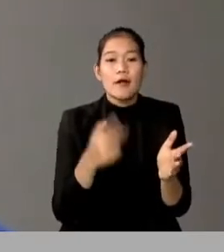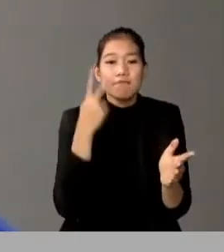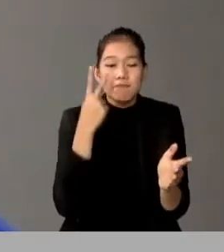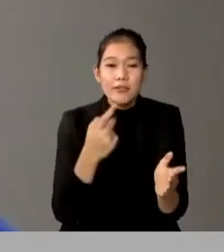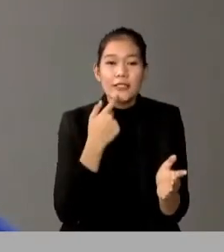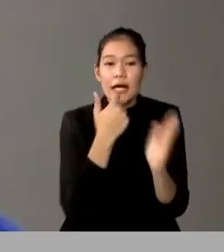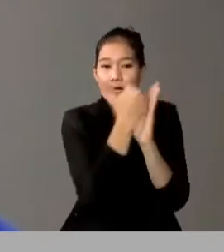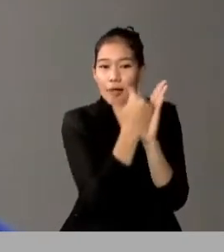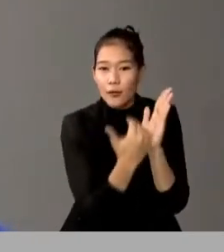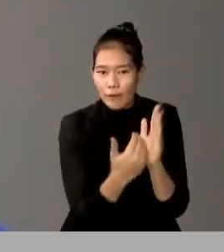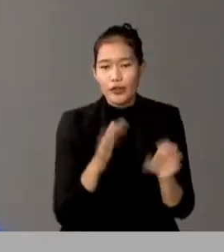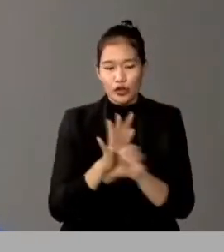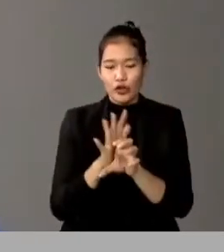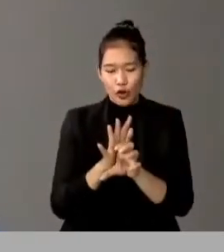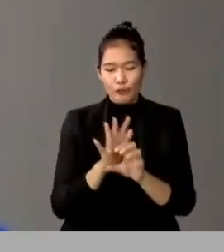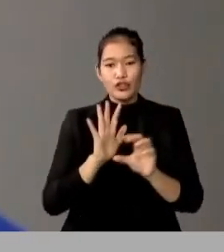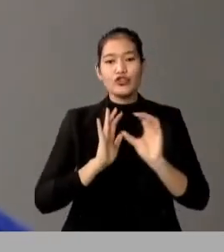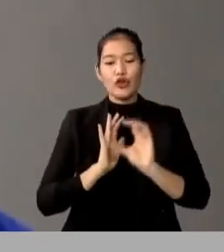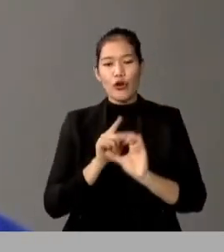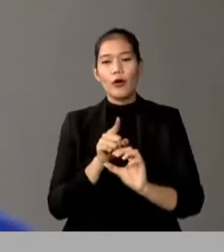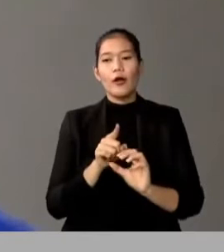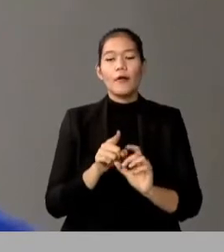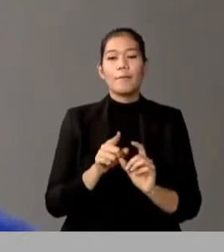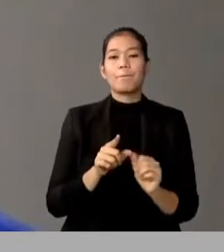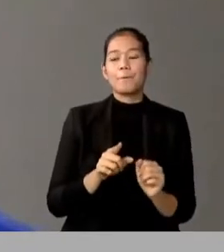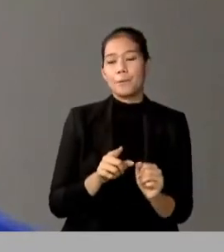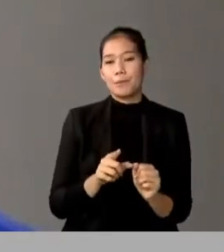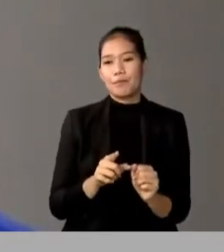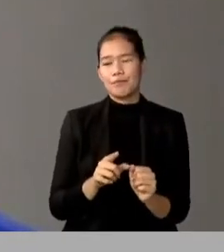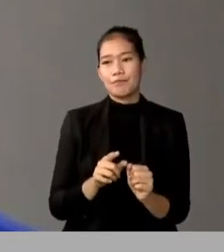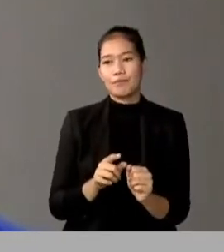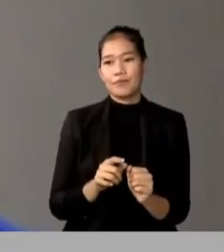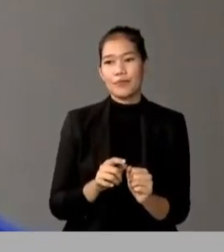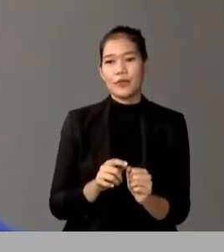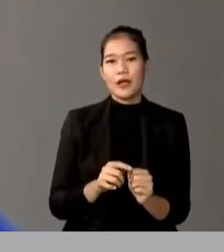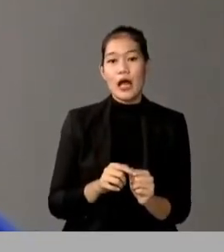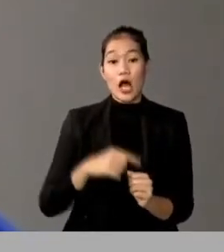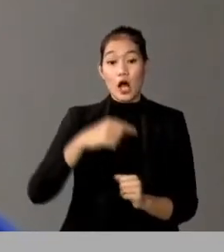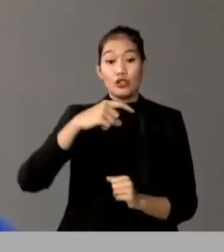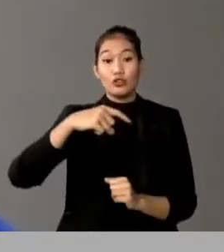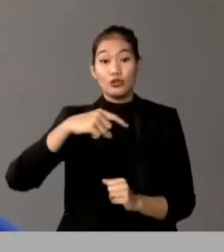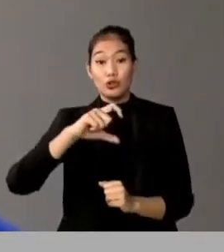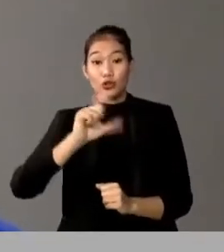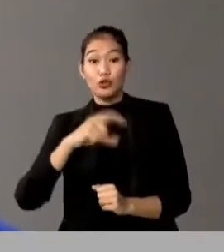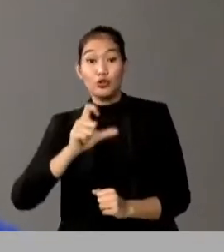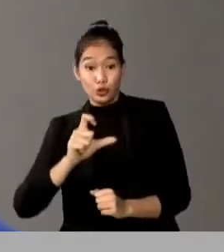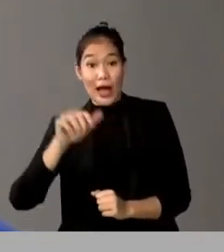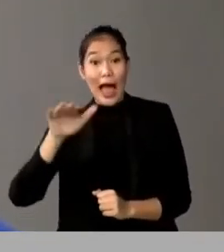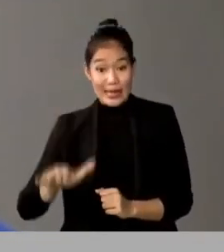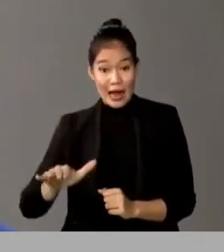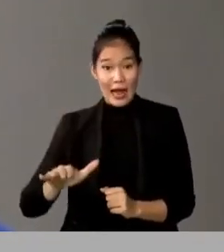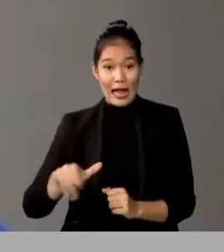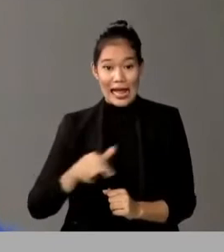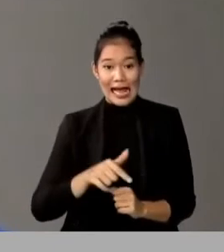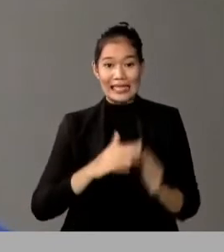ya ya protokol kesehatan saya ambil contoh saja supaya gampang misalnya ada cucu yang kebetulan sudah terlanjur